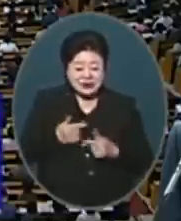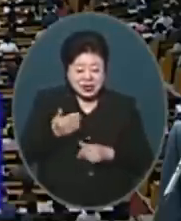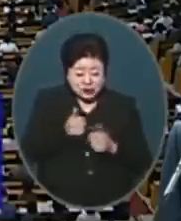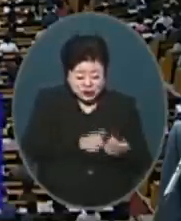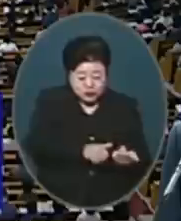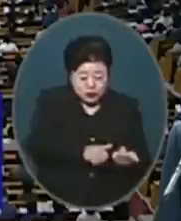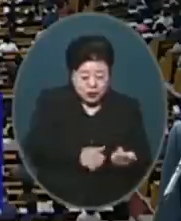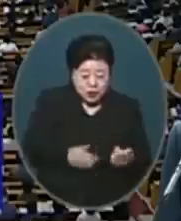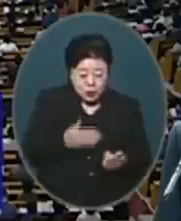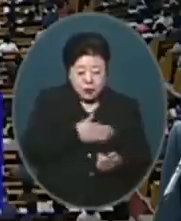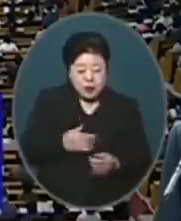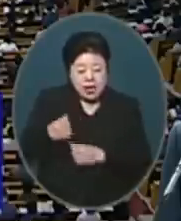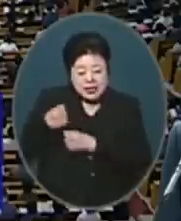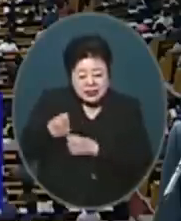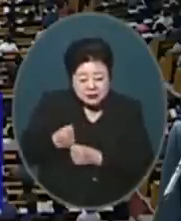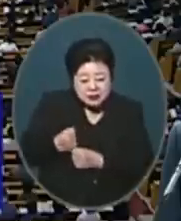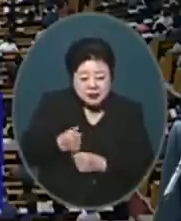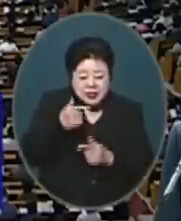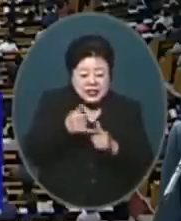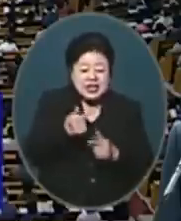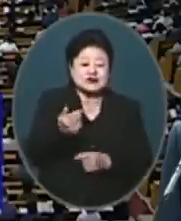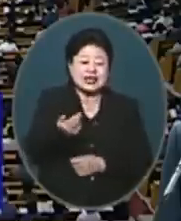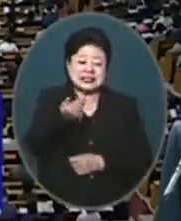예수의 죽음을 짊어지면